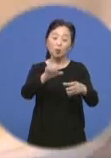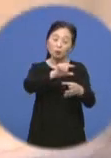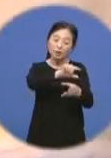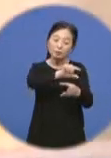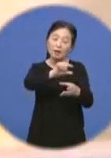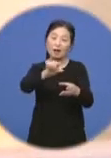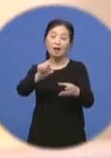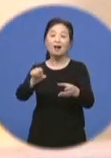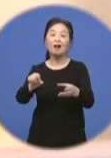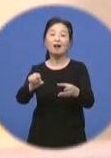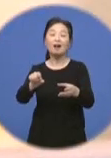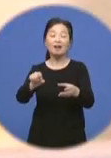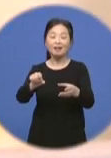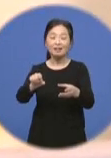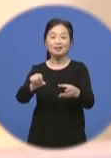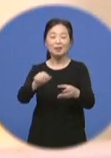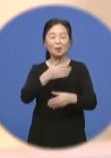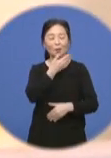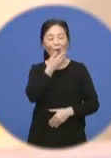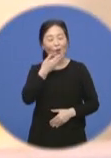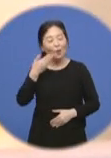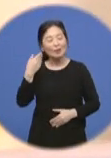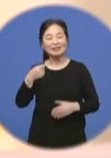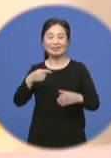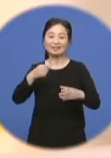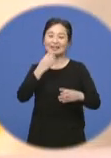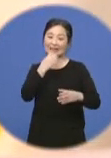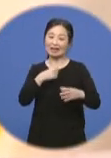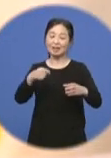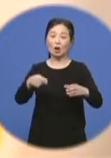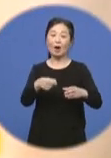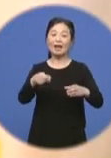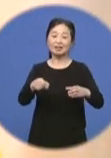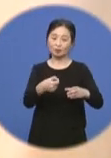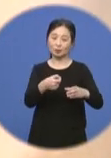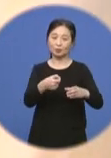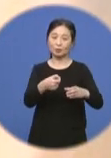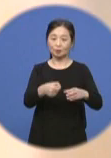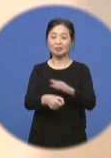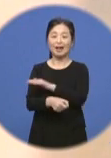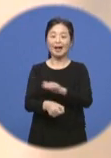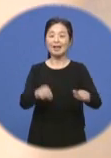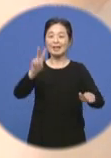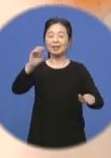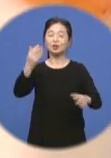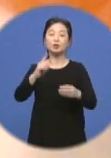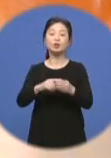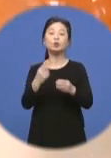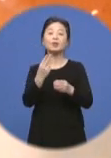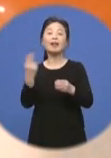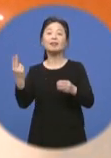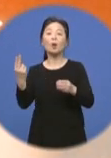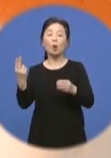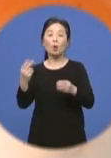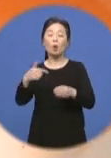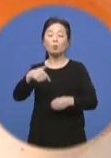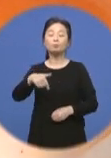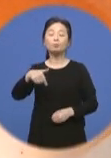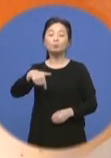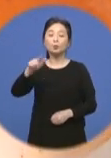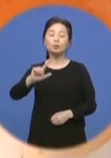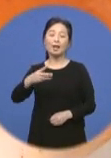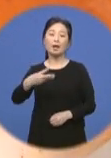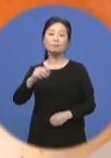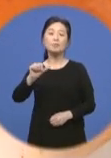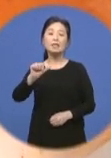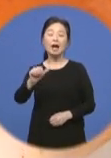ての風味豊かな柿アイスです。平成29年度プレミア和歌山推奨品審査員